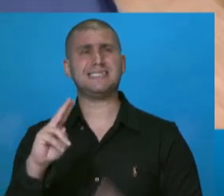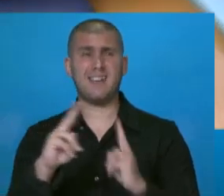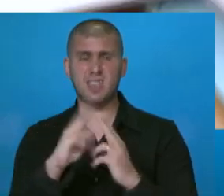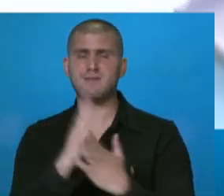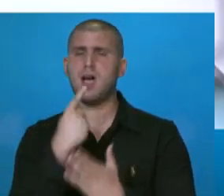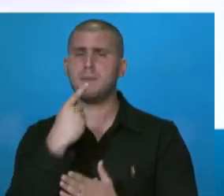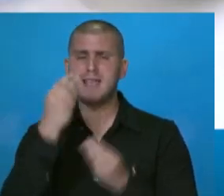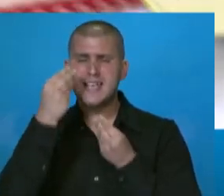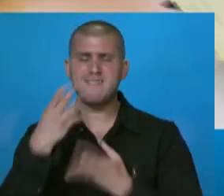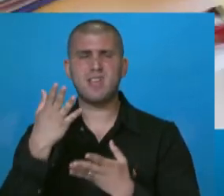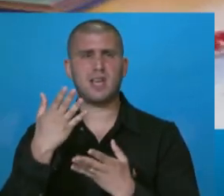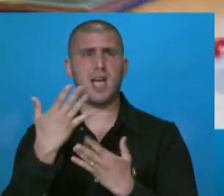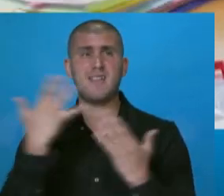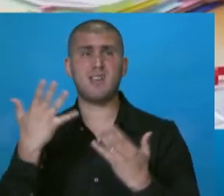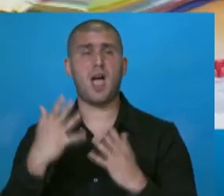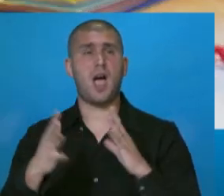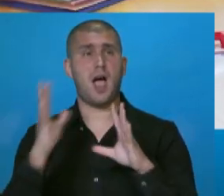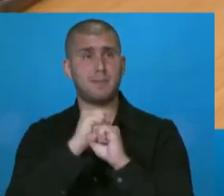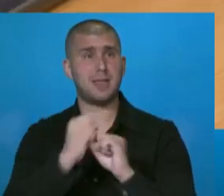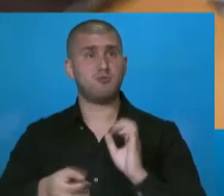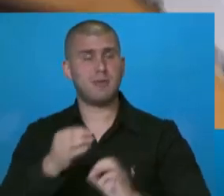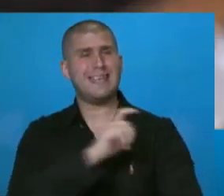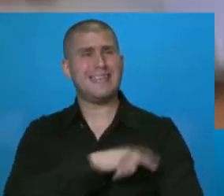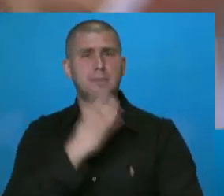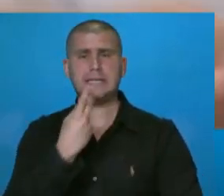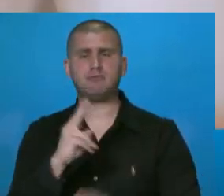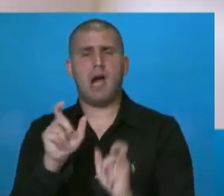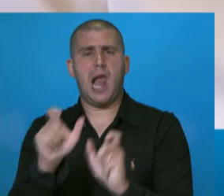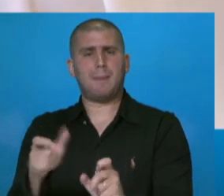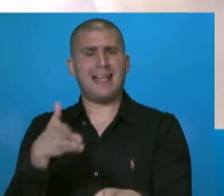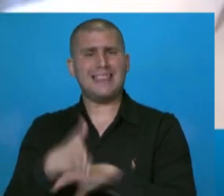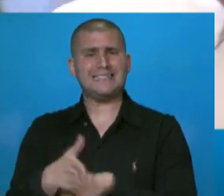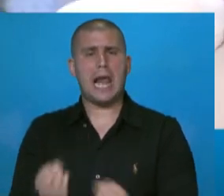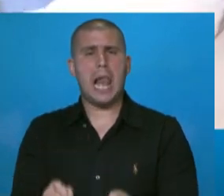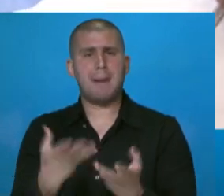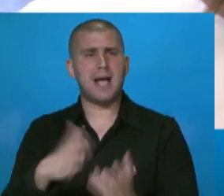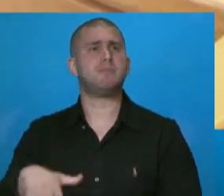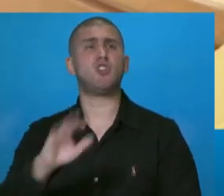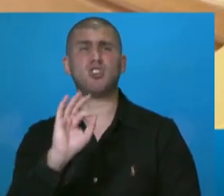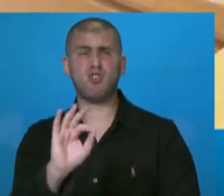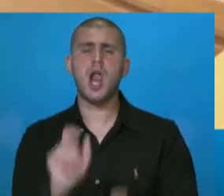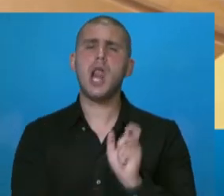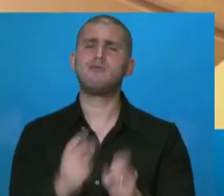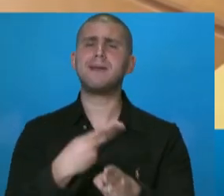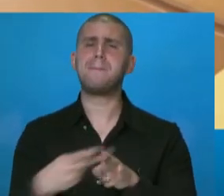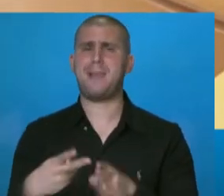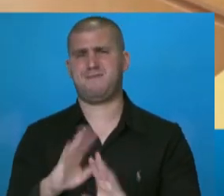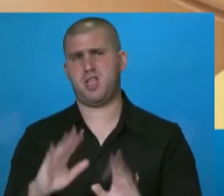עמדת בית המשפט. עירייה בישראל אינה יכולה להגביל את הכניסה לפארק שבשטחה לתושבי העיר